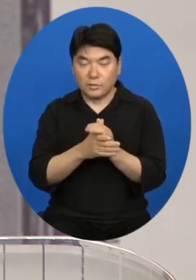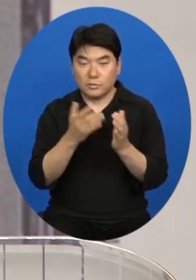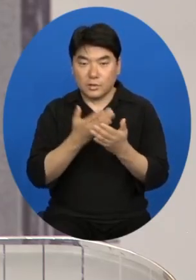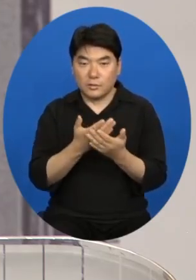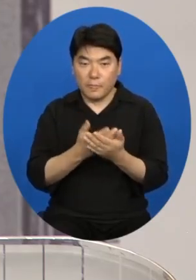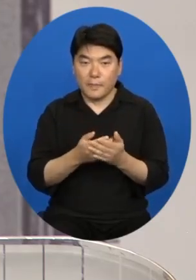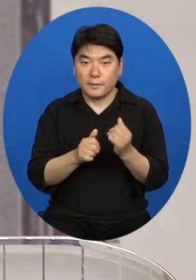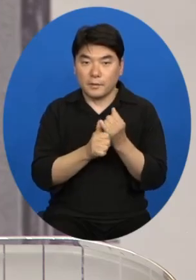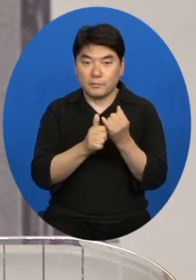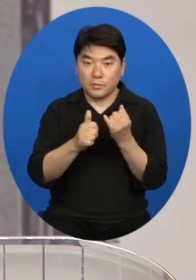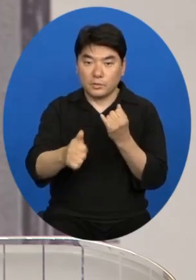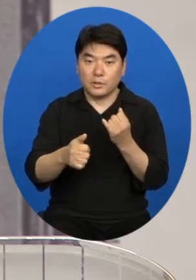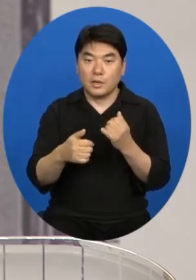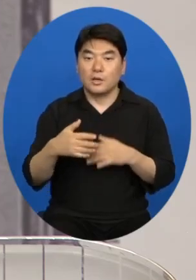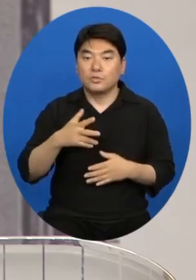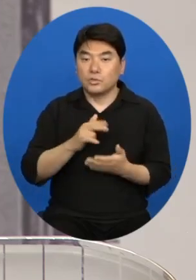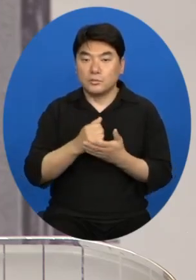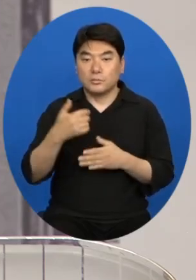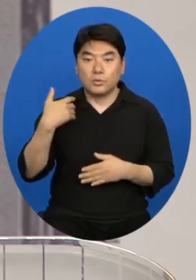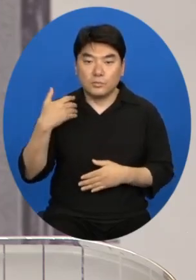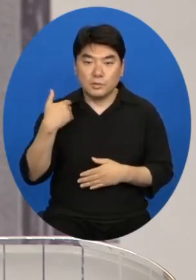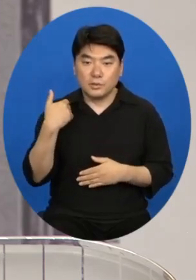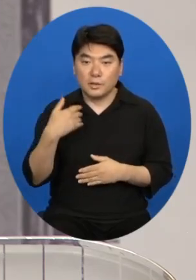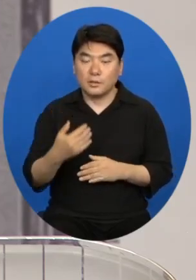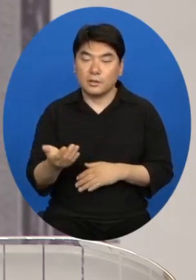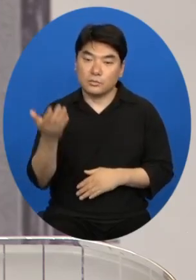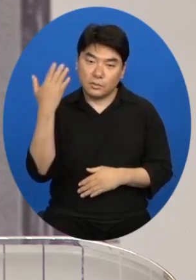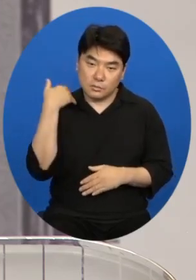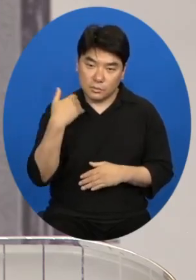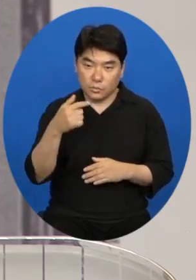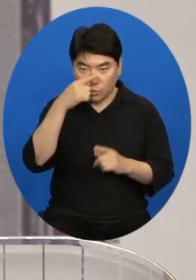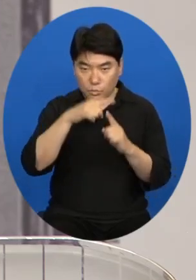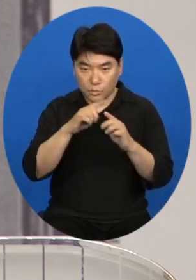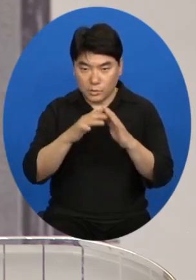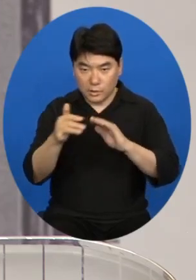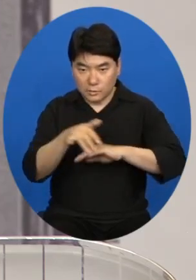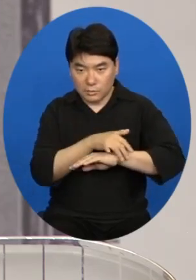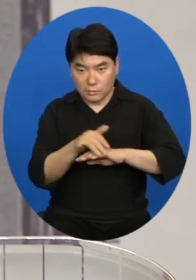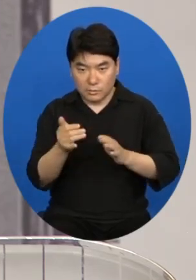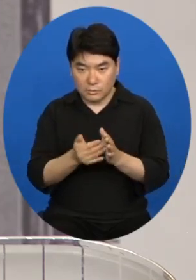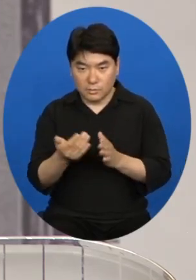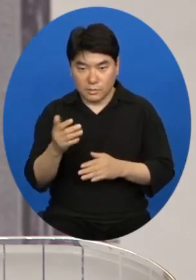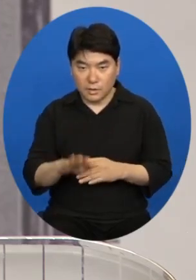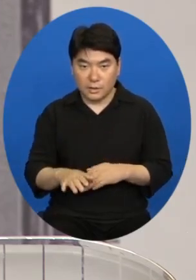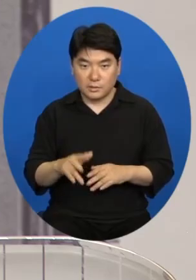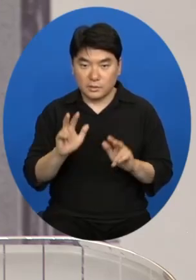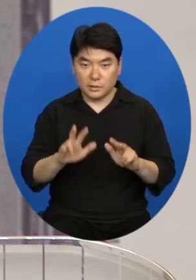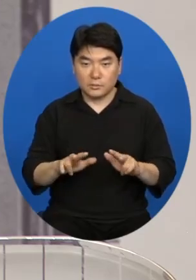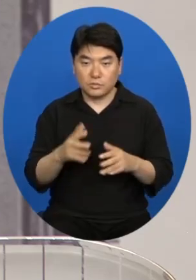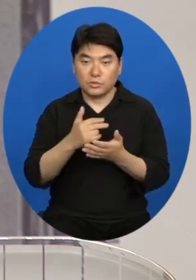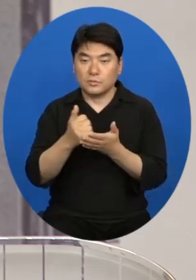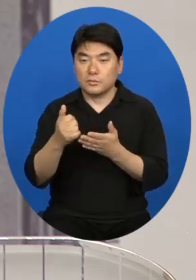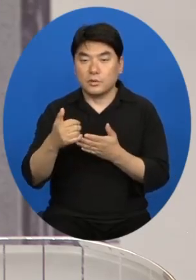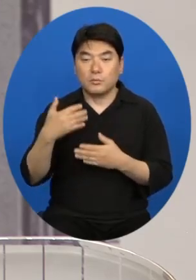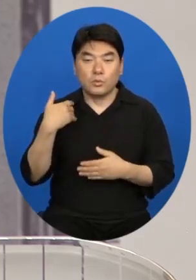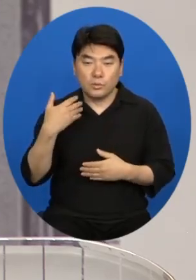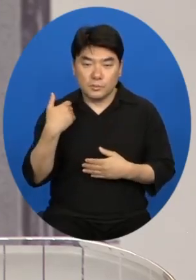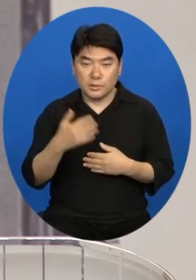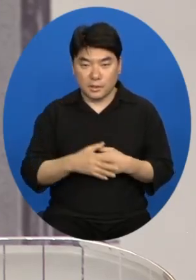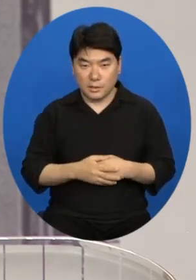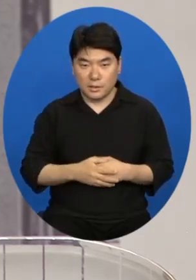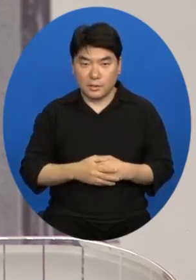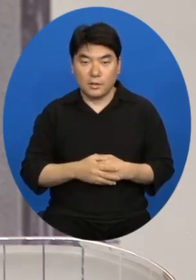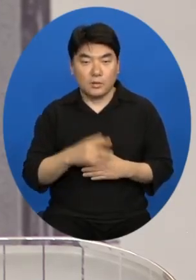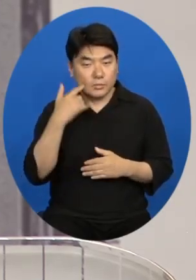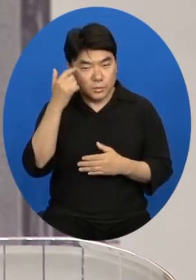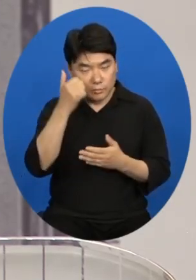아직 주님을 알지 못합니다. 예전에는 교회를 나갔었는데 지금은 주님을 알지 못합니다. 목사님,